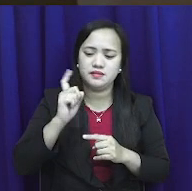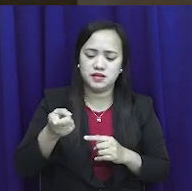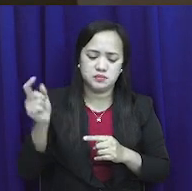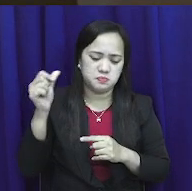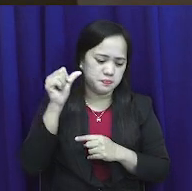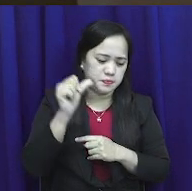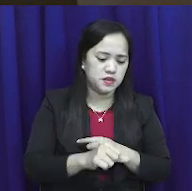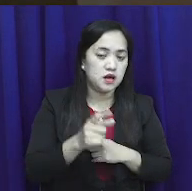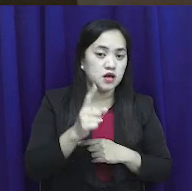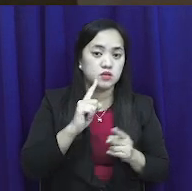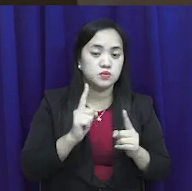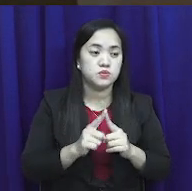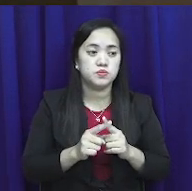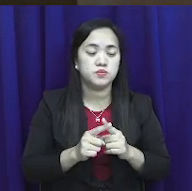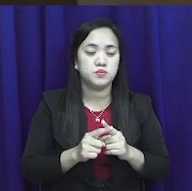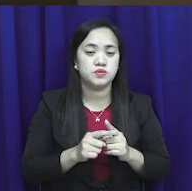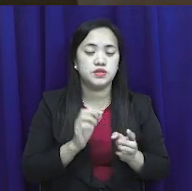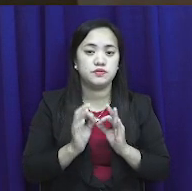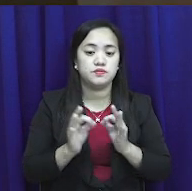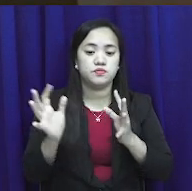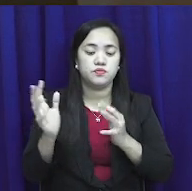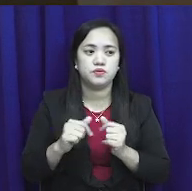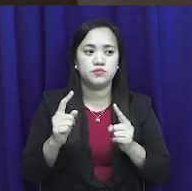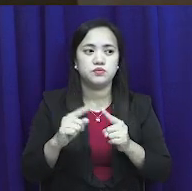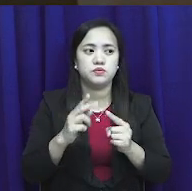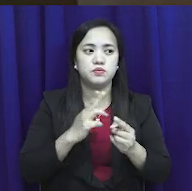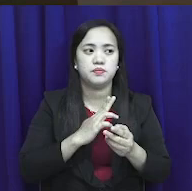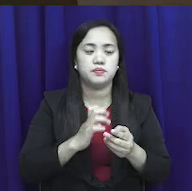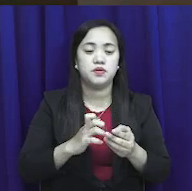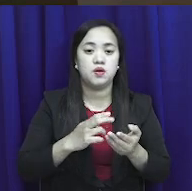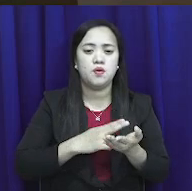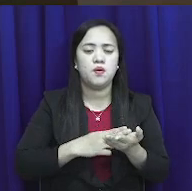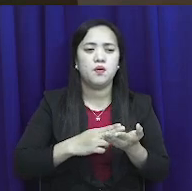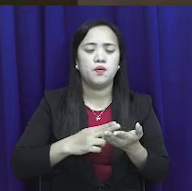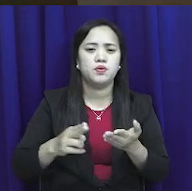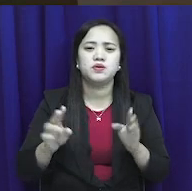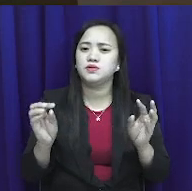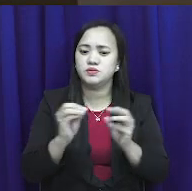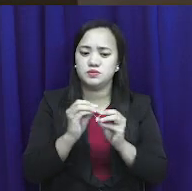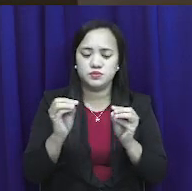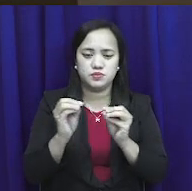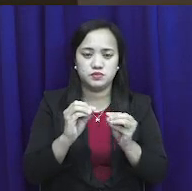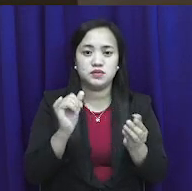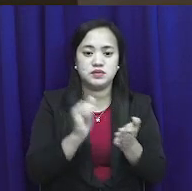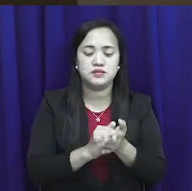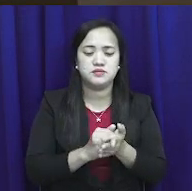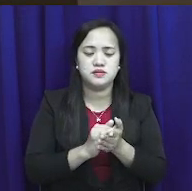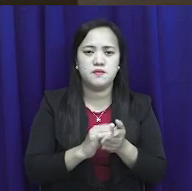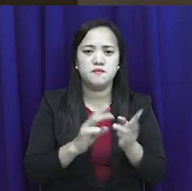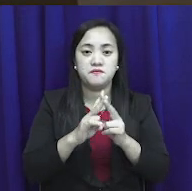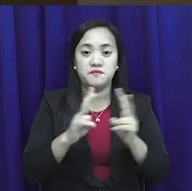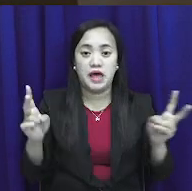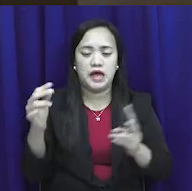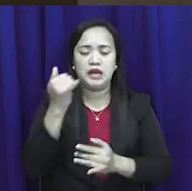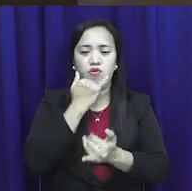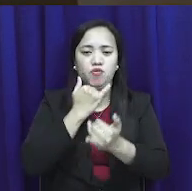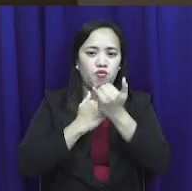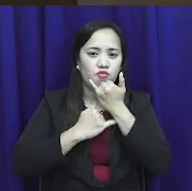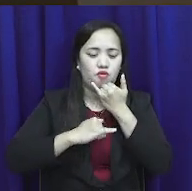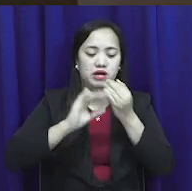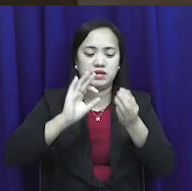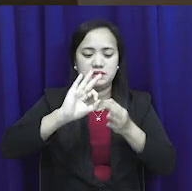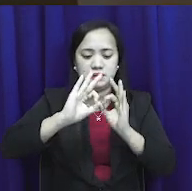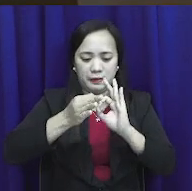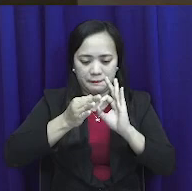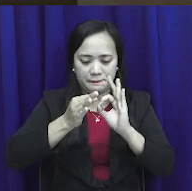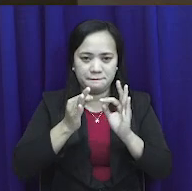Bibliya na i-deprive yan na pag sinabing Banal bili ng Bili na hindi ganon mali maling maling interpretasyon yan mga kapatid maling